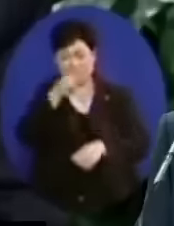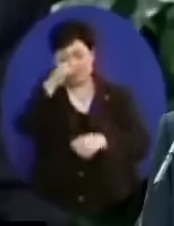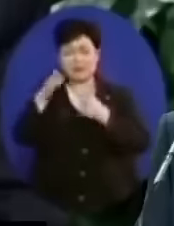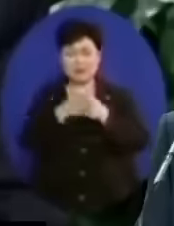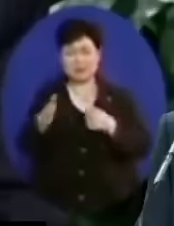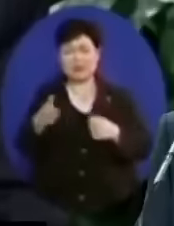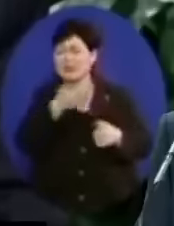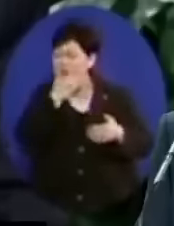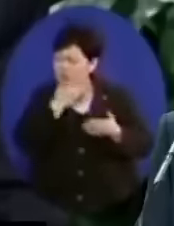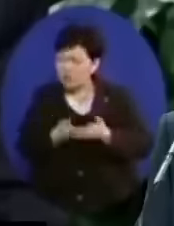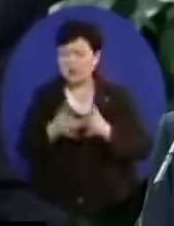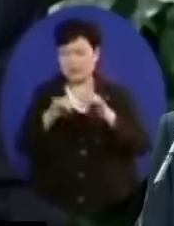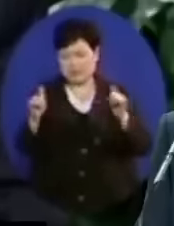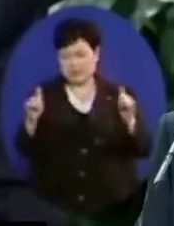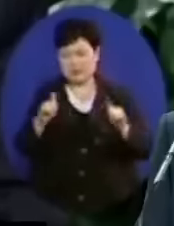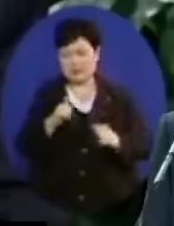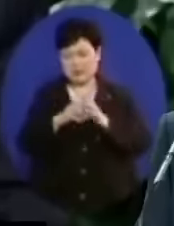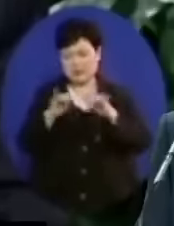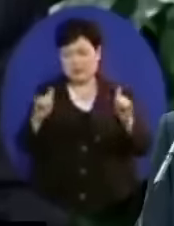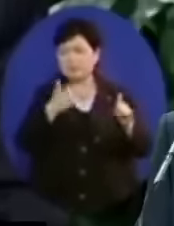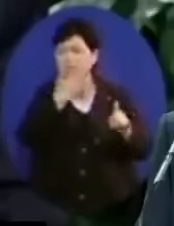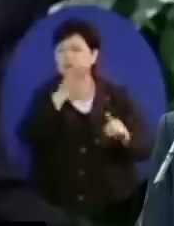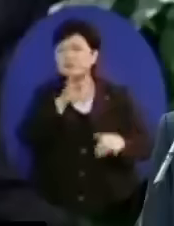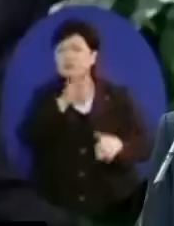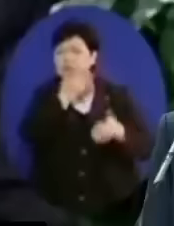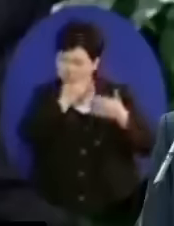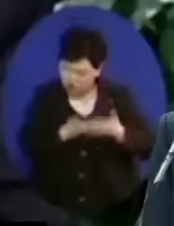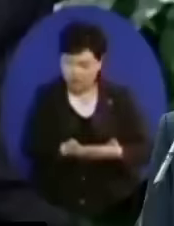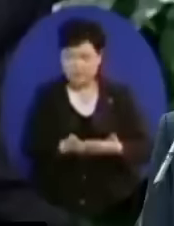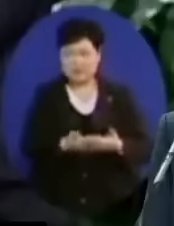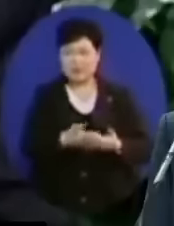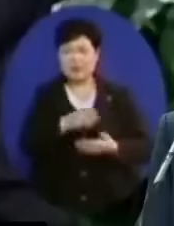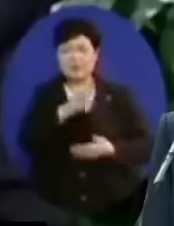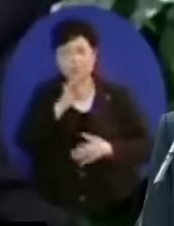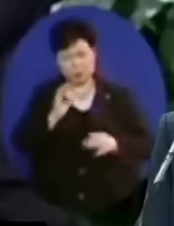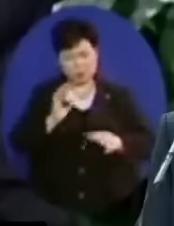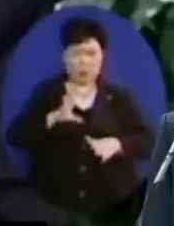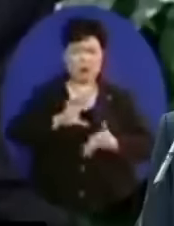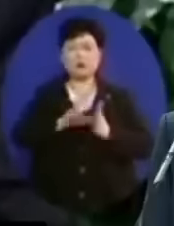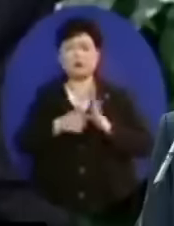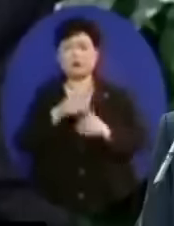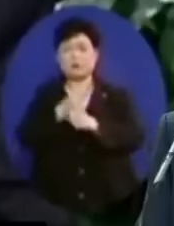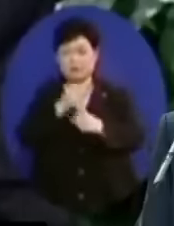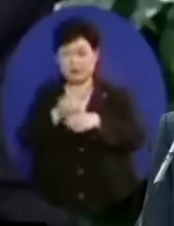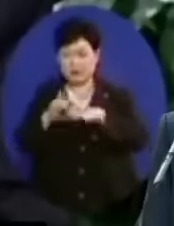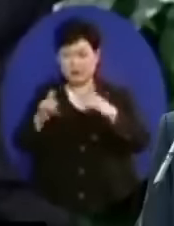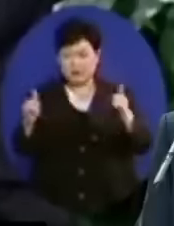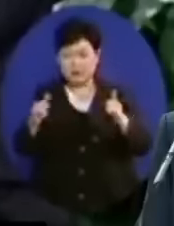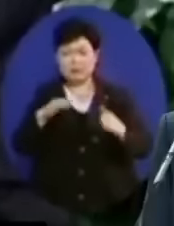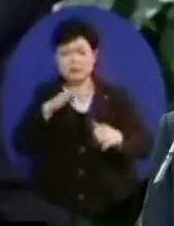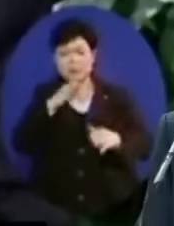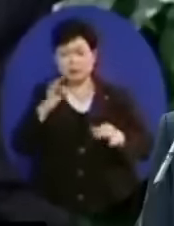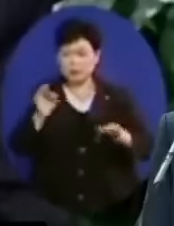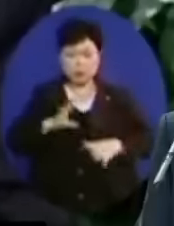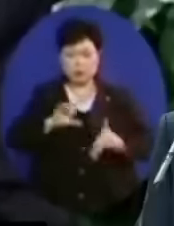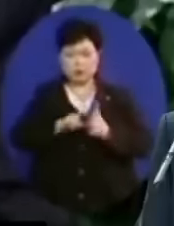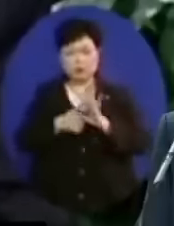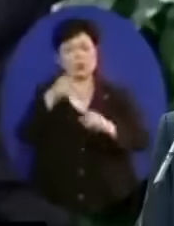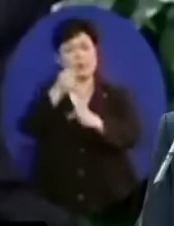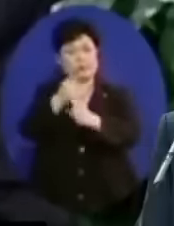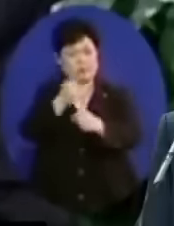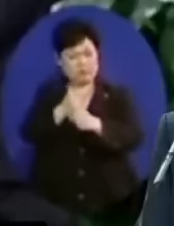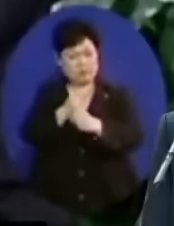굉장히 귀한 존재입니다. 사람은 굉장히 귀한 존재입니다. 희한하게 만들어졌어요. 사람처럼 희한하게 만들어진 존재가 없습니다.